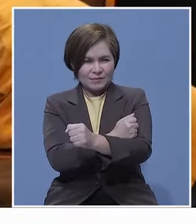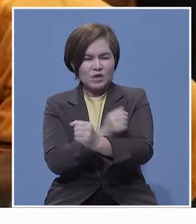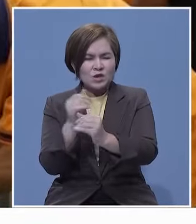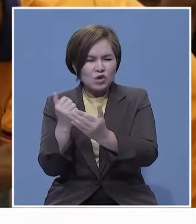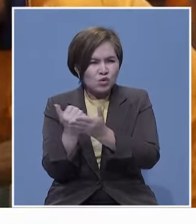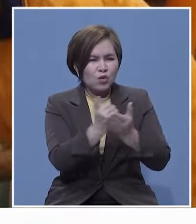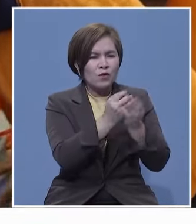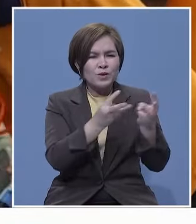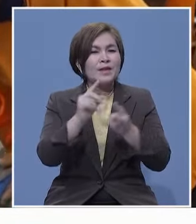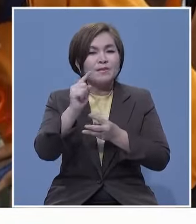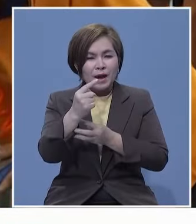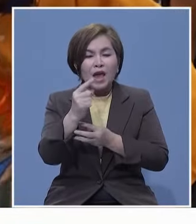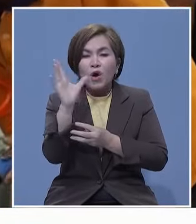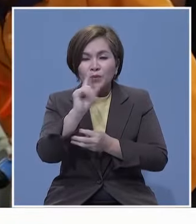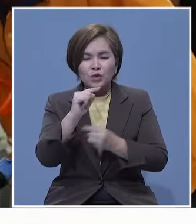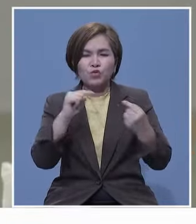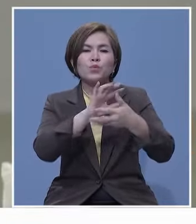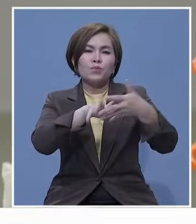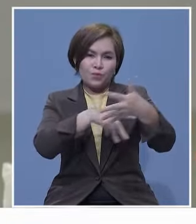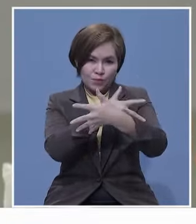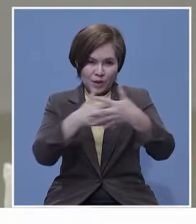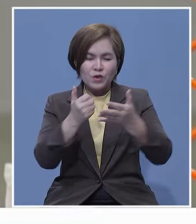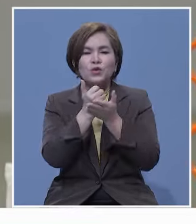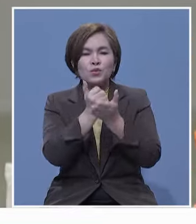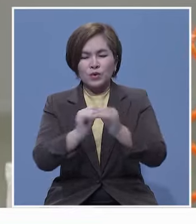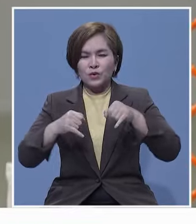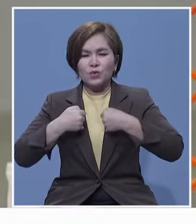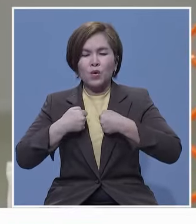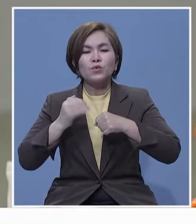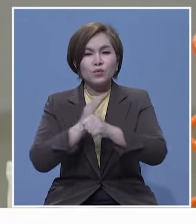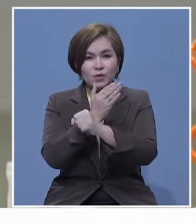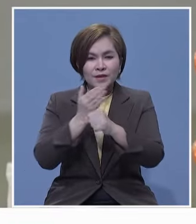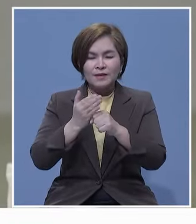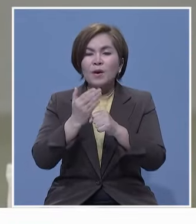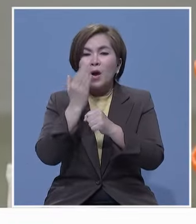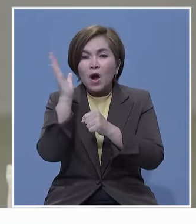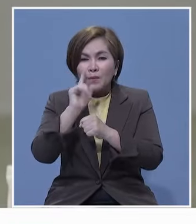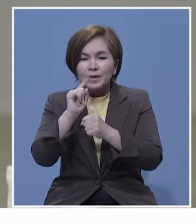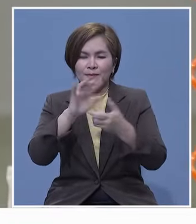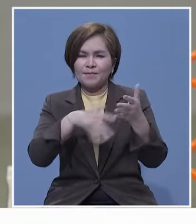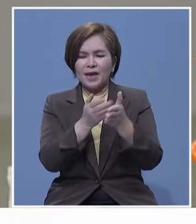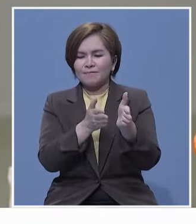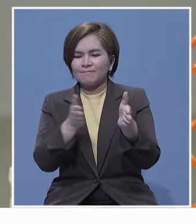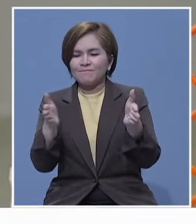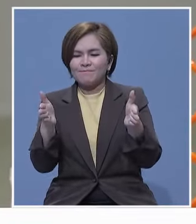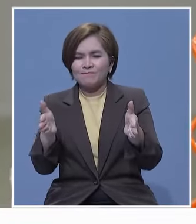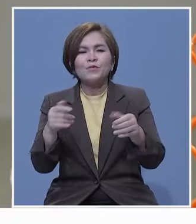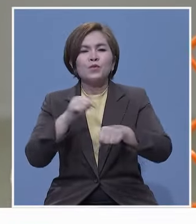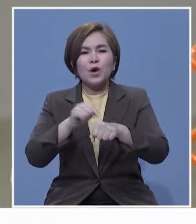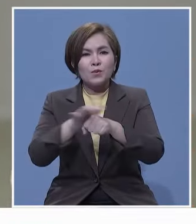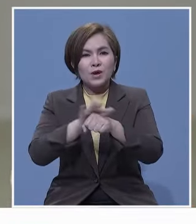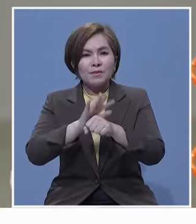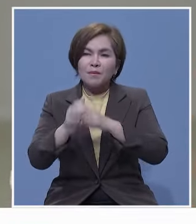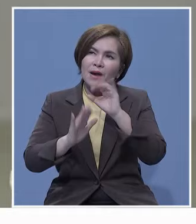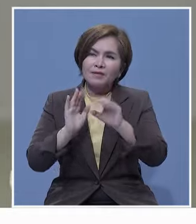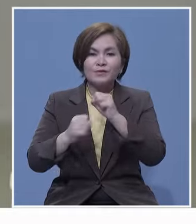ล่าสุดกระทรวงแรงงานเตรียมมาตรการออกมาช่วยเหลือผู้ประกอบการเช่นเดียวกันโดยเป็นมาตรการระยะสั้นนะครับด้วยการลดการส่ง